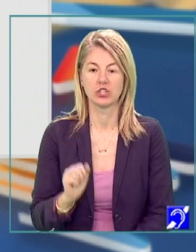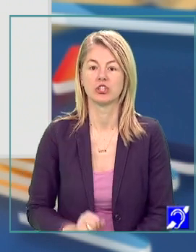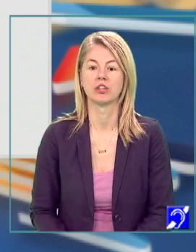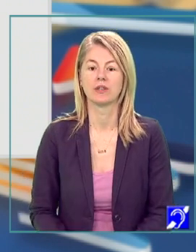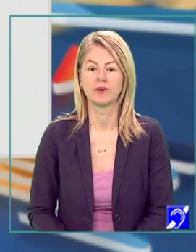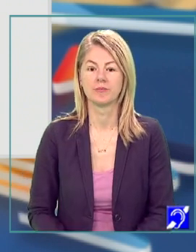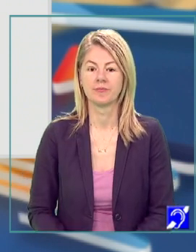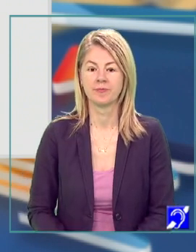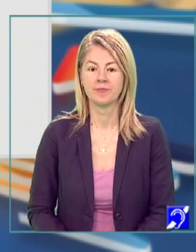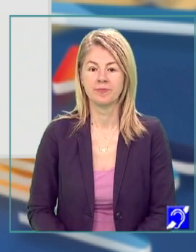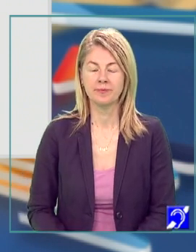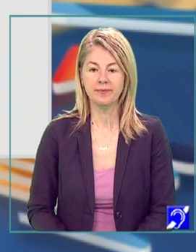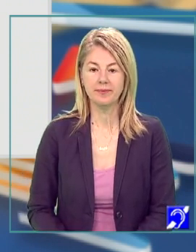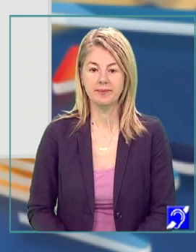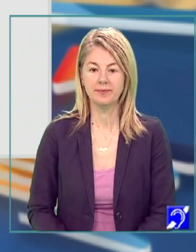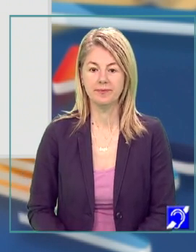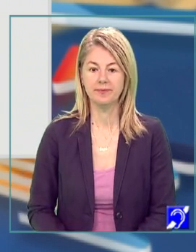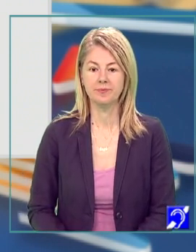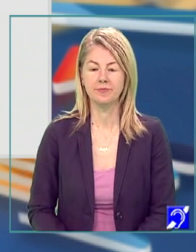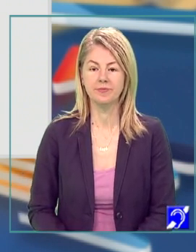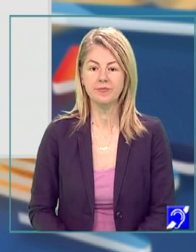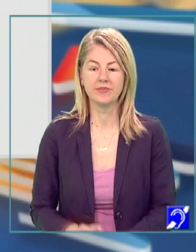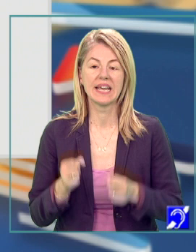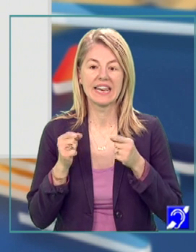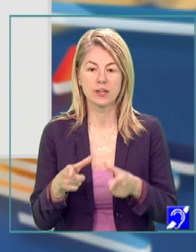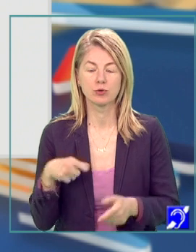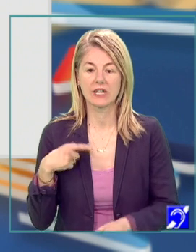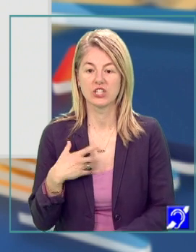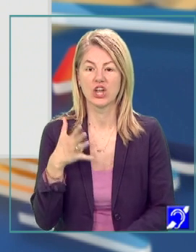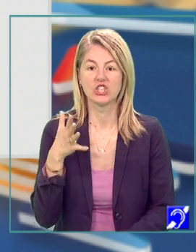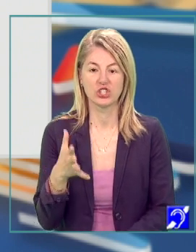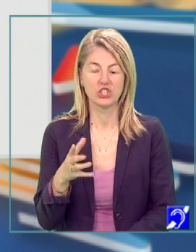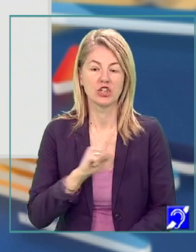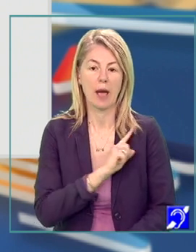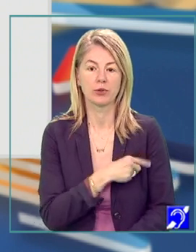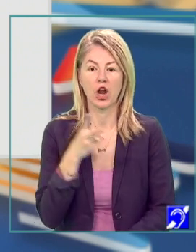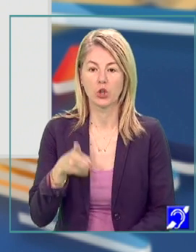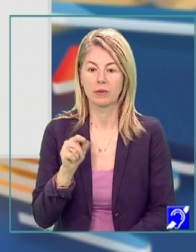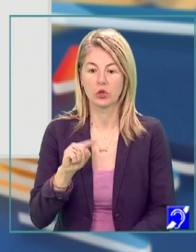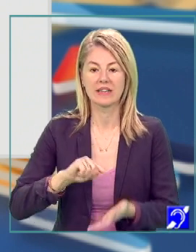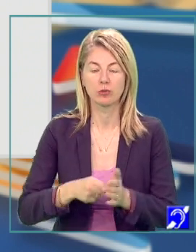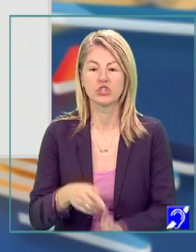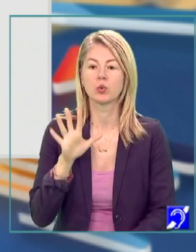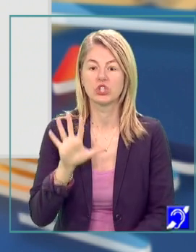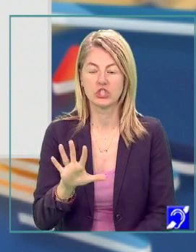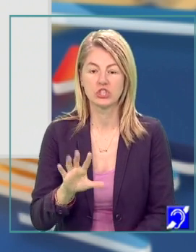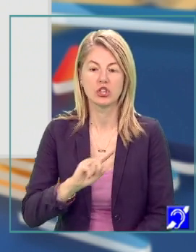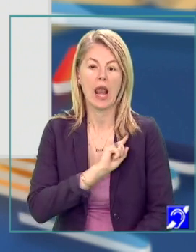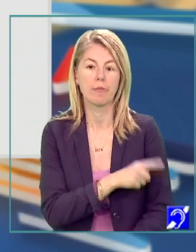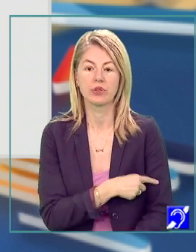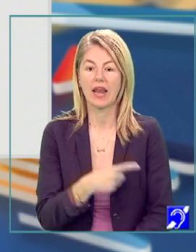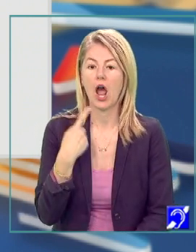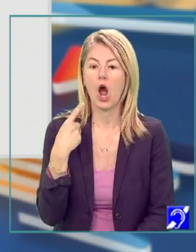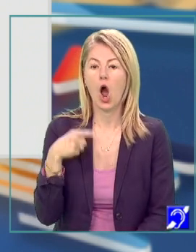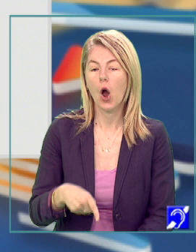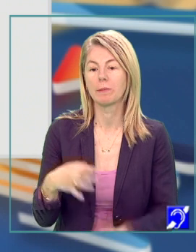din 5 la puterea 2020, care este egal cu 5 la puterea 2020 ori